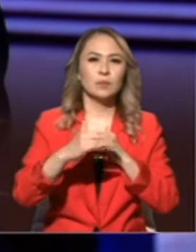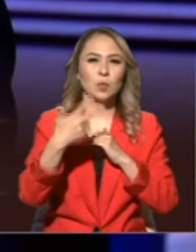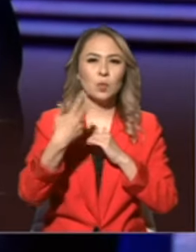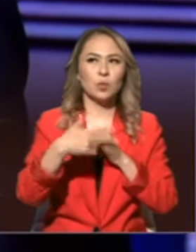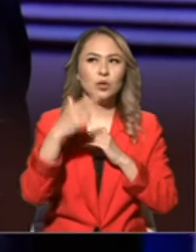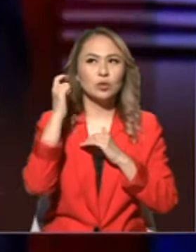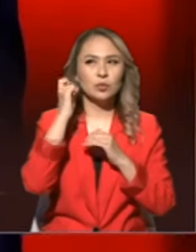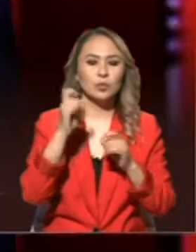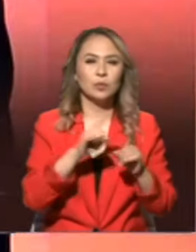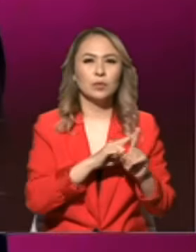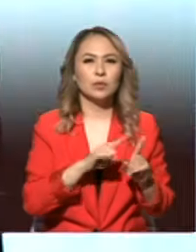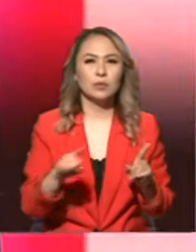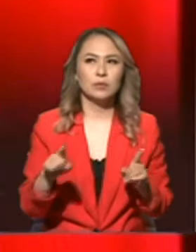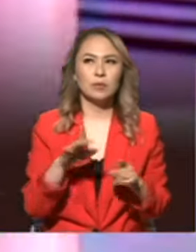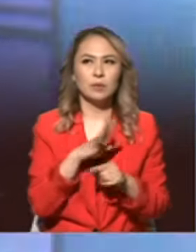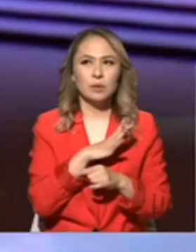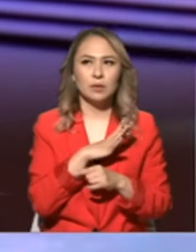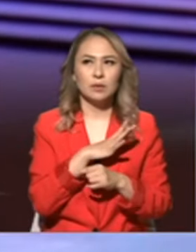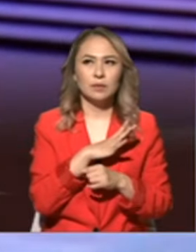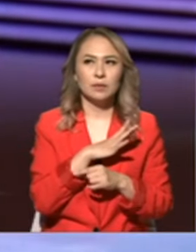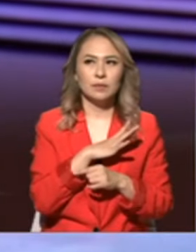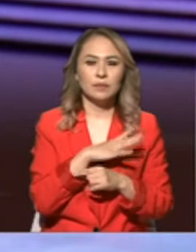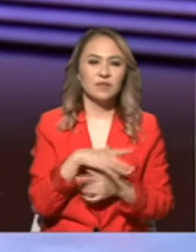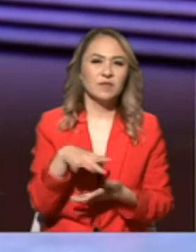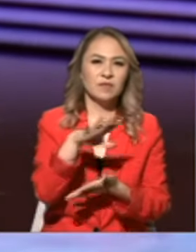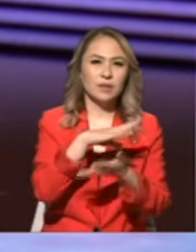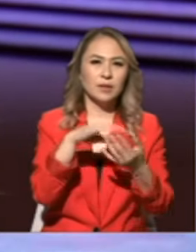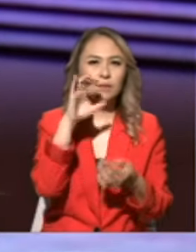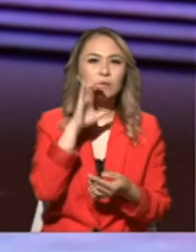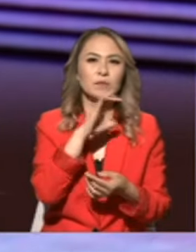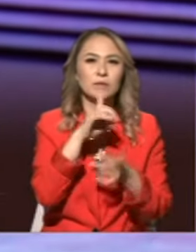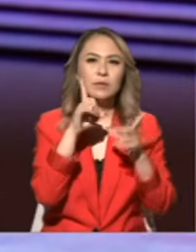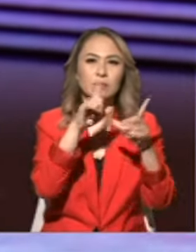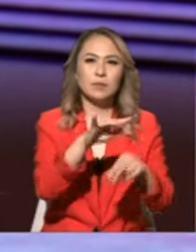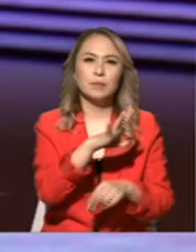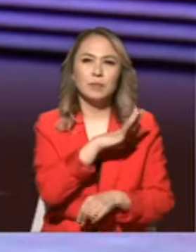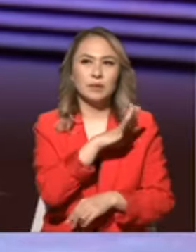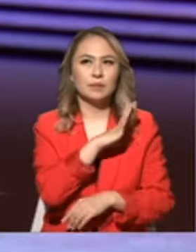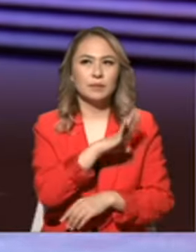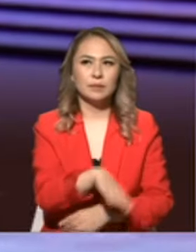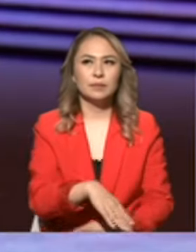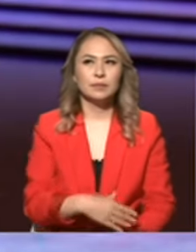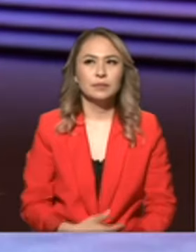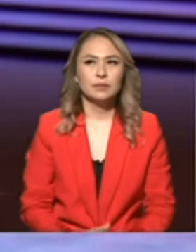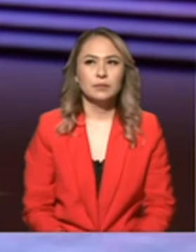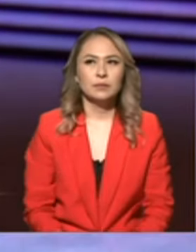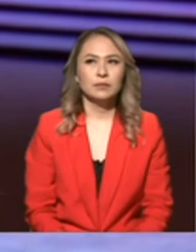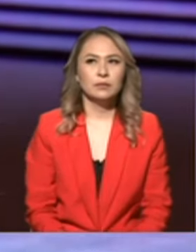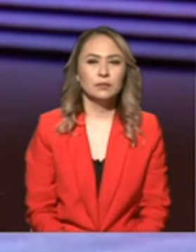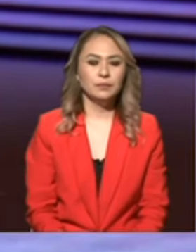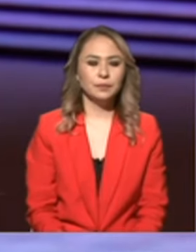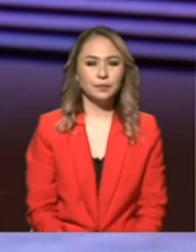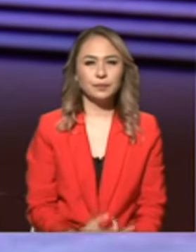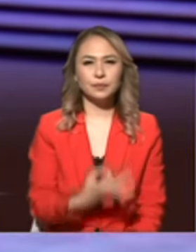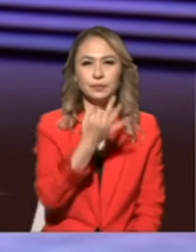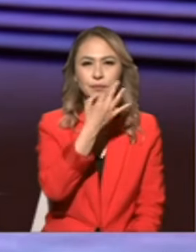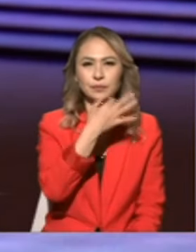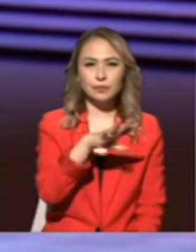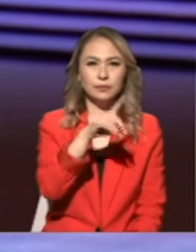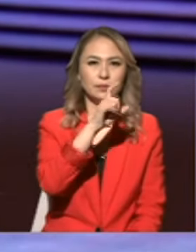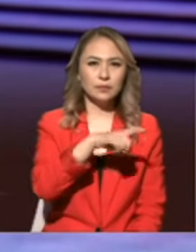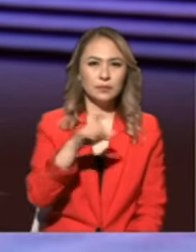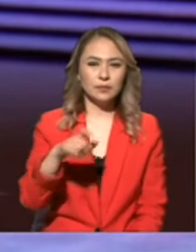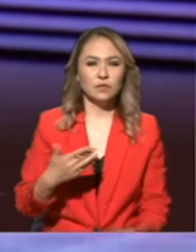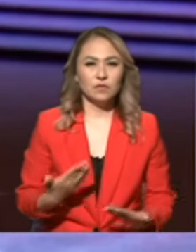жыл уақытында бізге келген қандастарымыздың бәрі сол солтүстікке барды ма? Әрине, кез келген адам өзінің